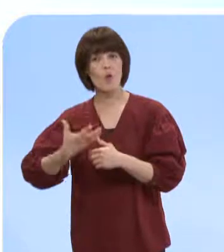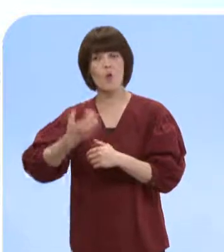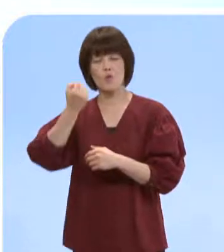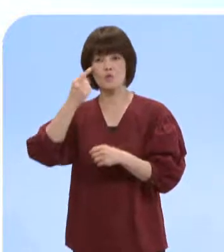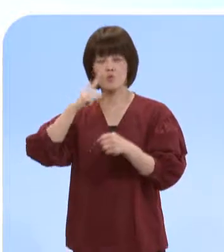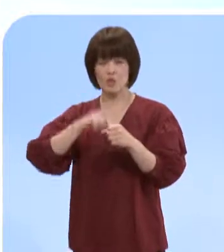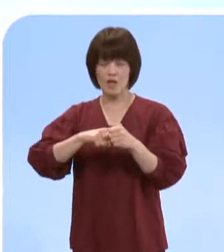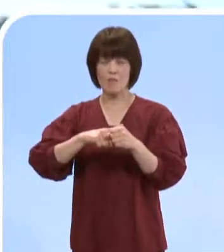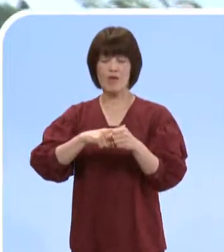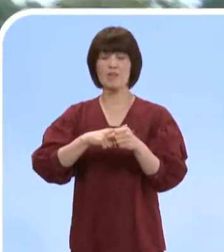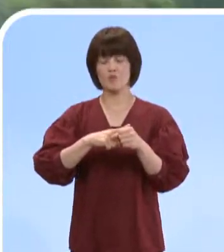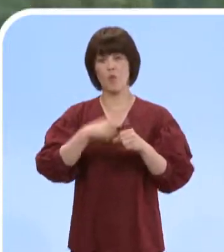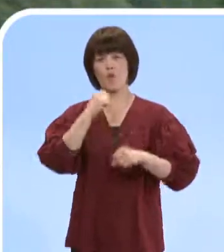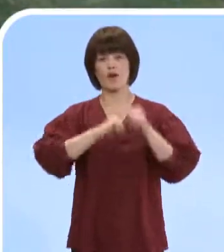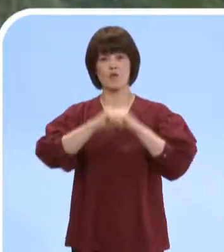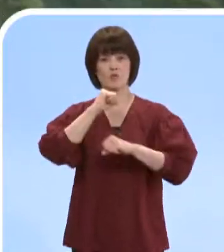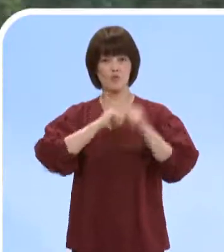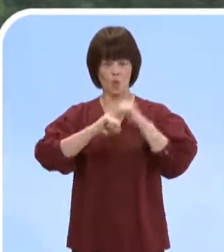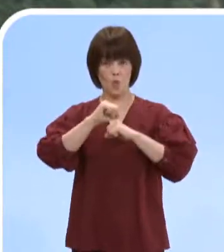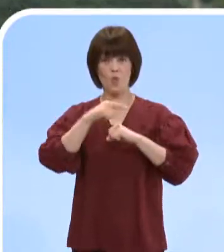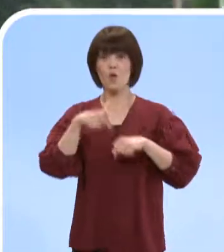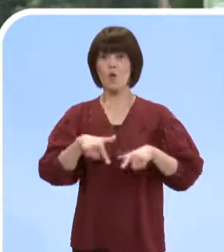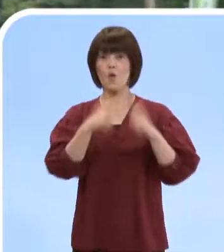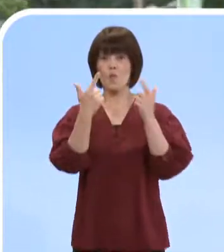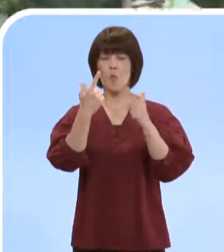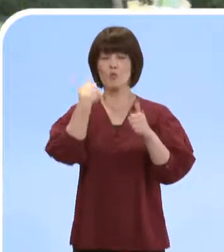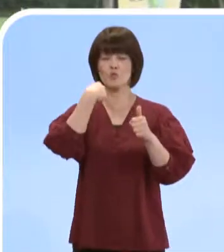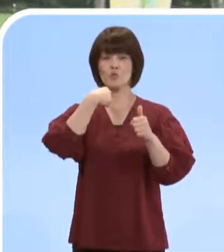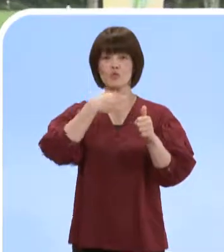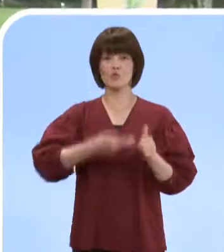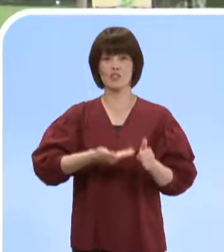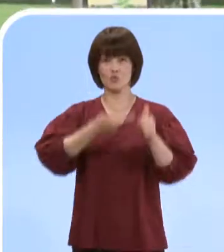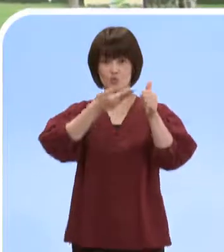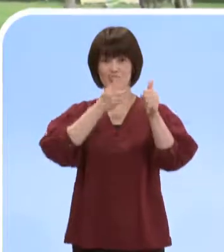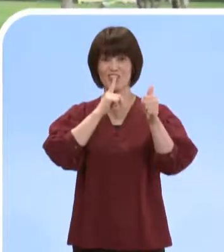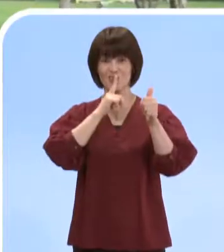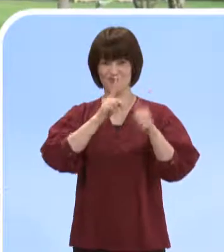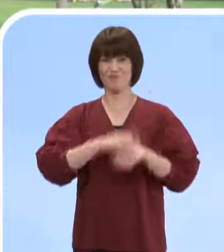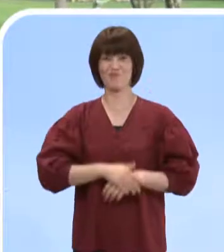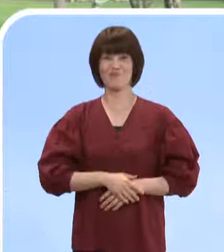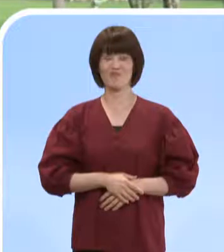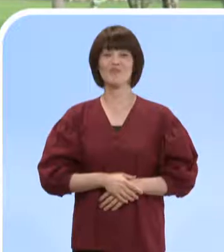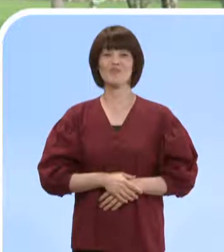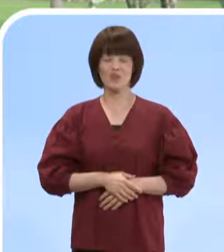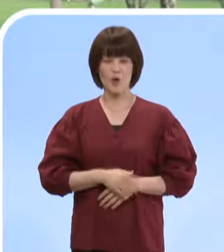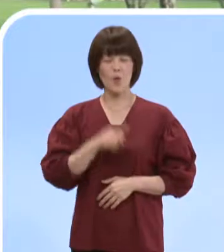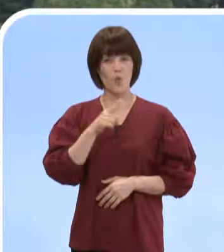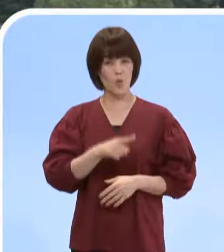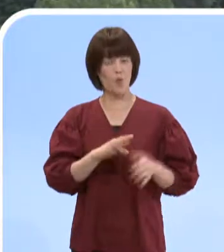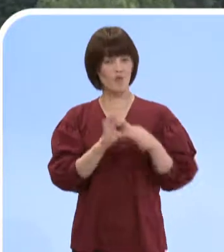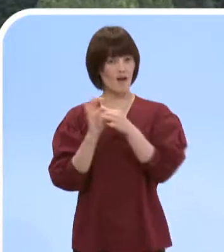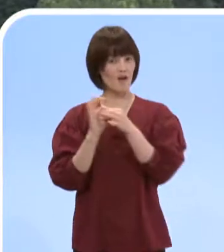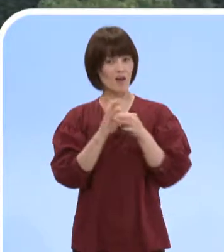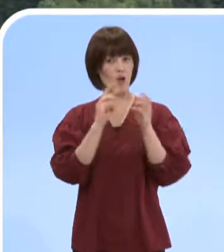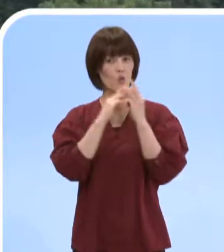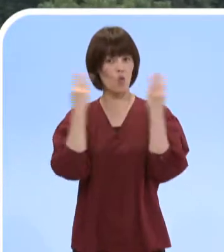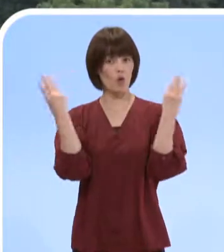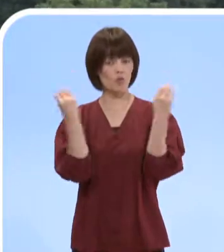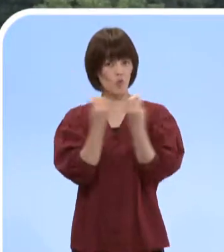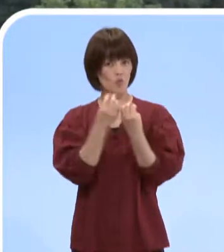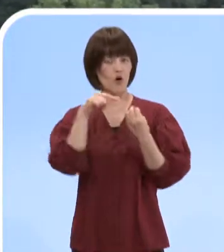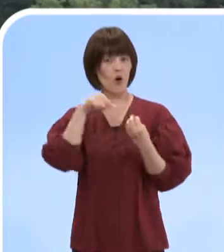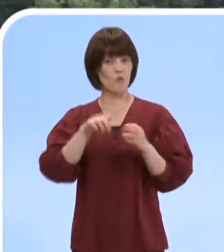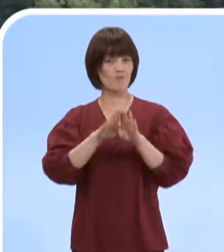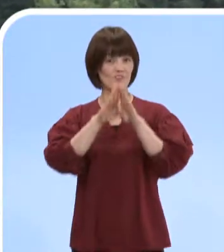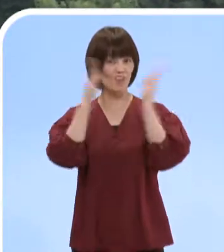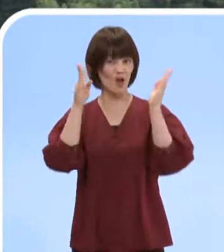そういった取り組みを木育というそうなんです。そんな木育につながるワークショップがこち